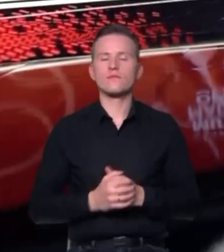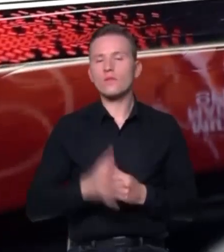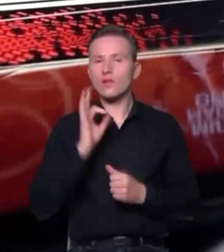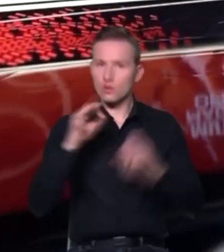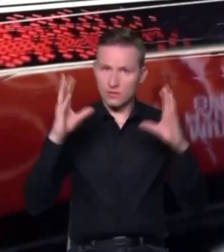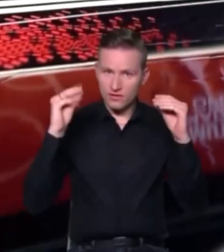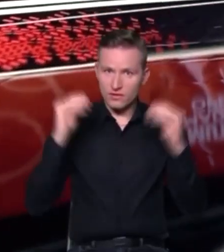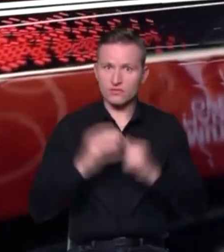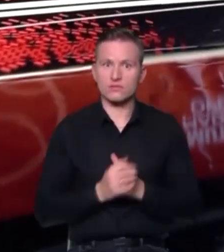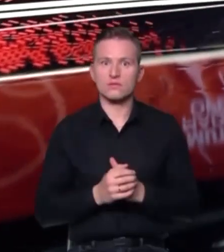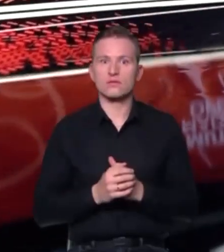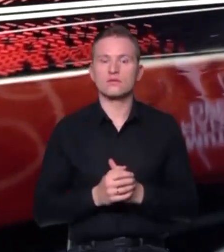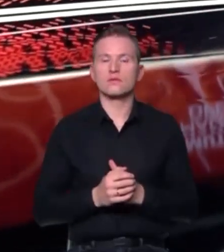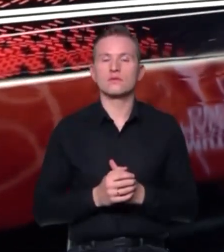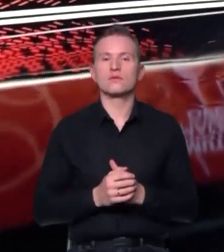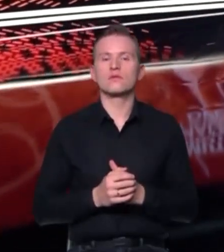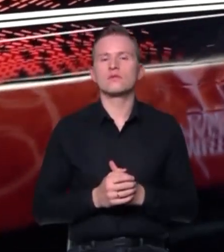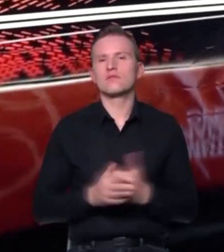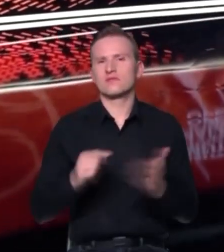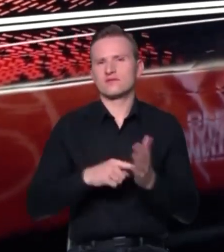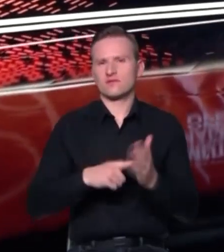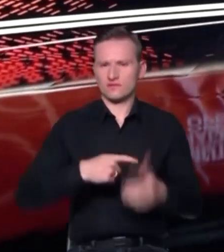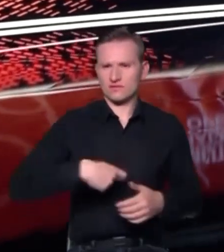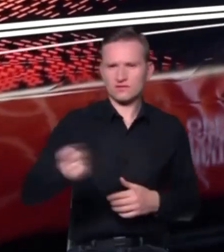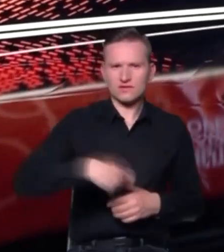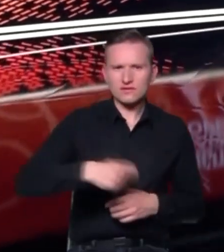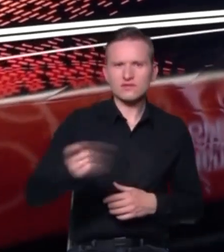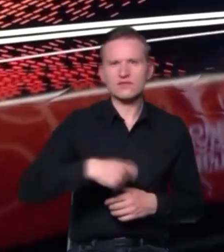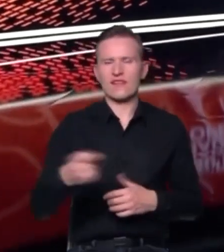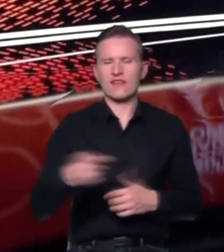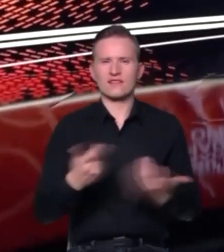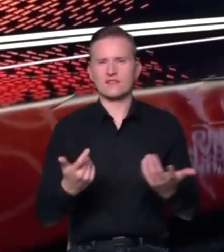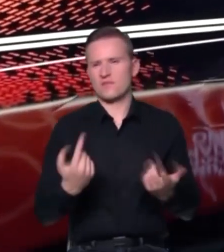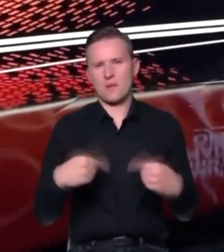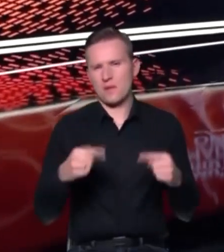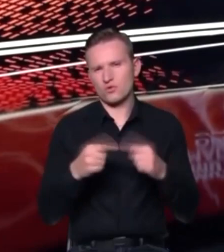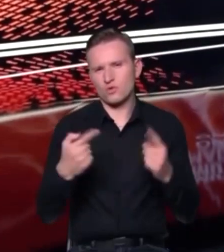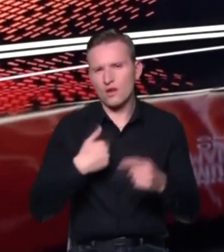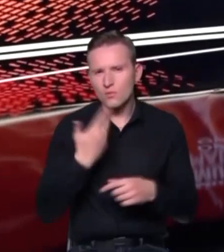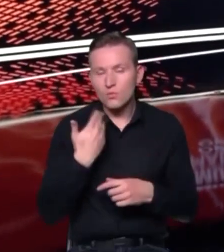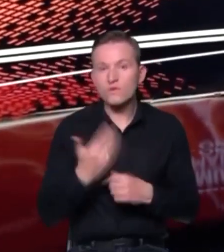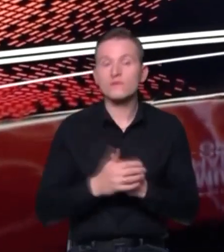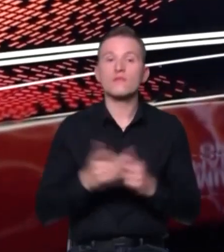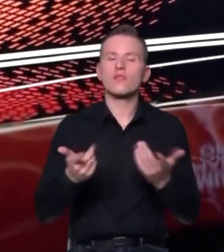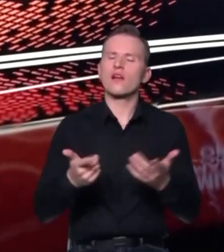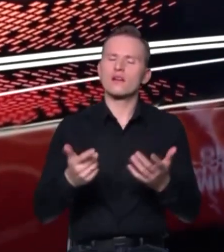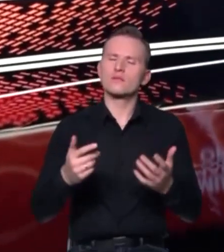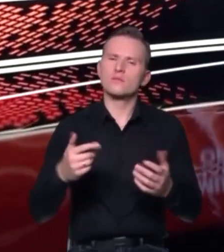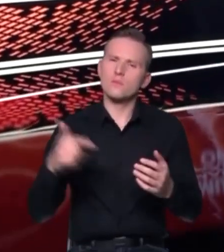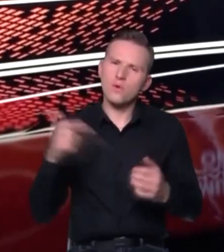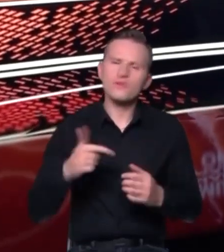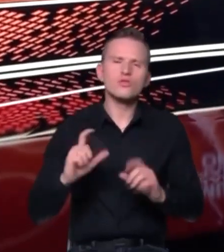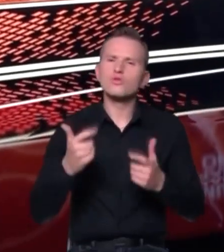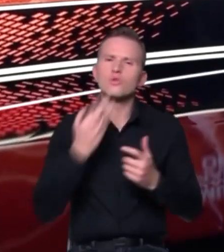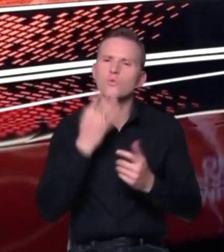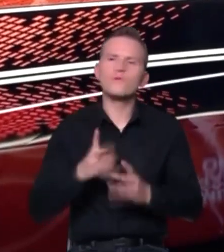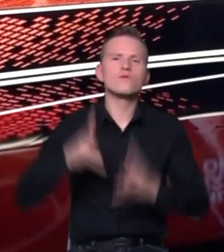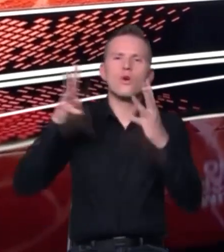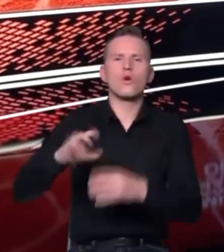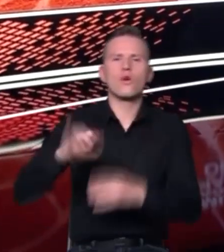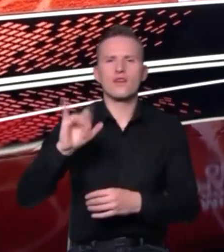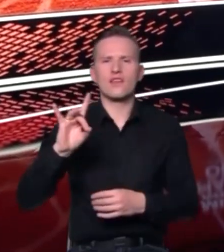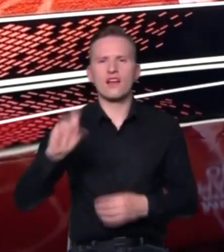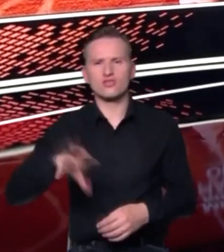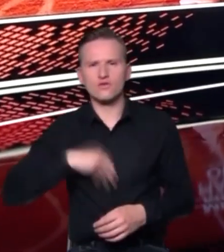Wieczór. Dobry wieczór. Po prostu wtedy się nie wypada mówić takich rzeczy, jakich nie powiedziałem, więc skupmy się na tym, co należy powiedzieć o Idze Świątek i o